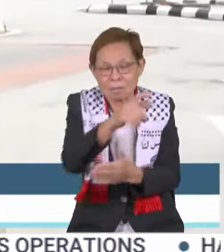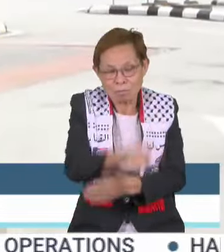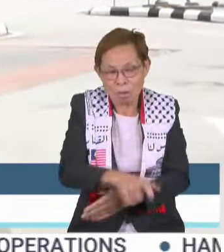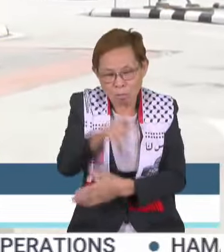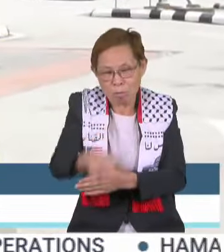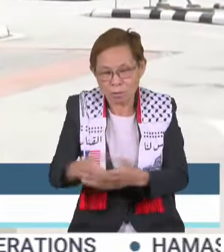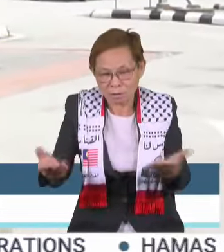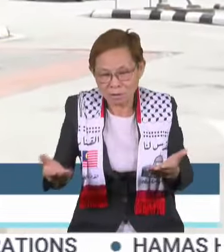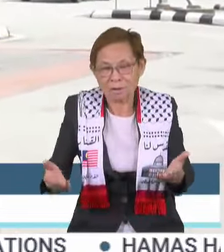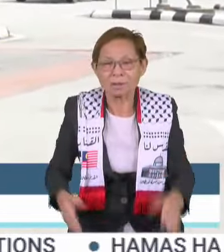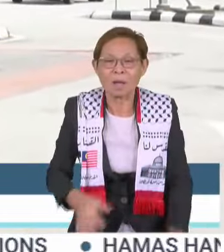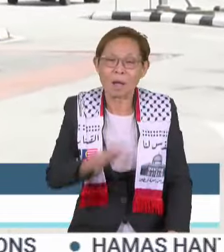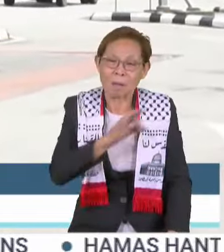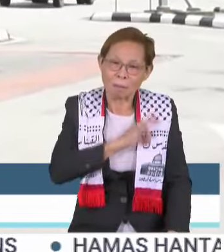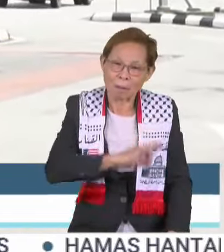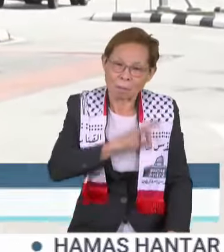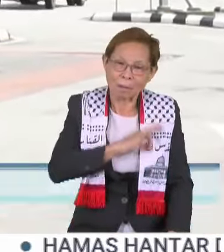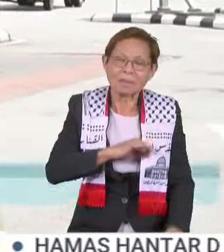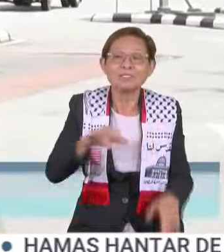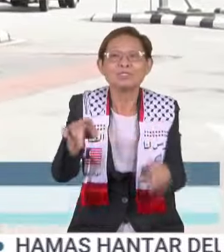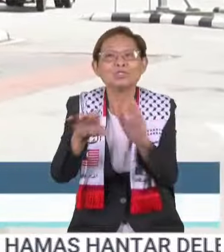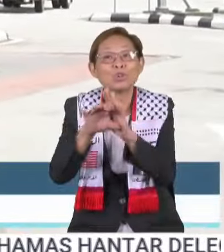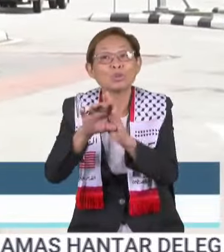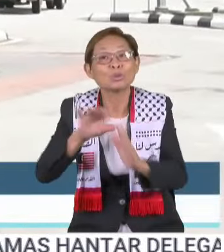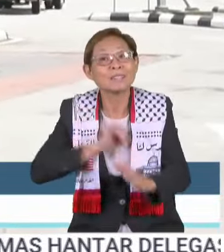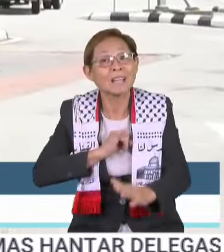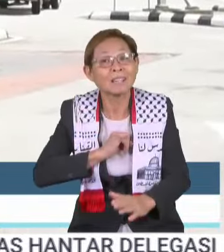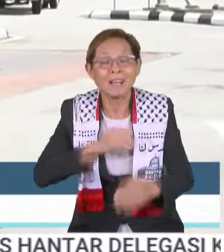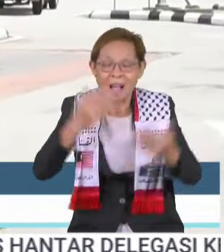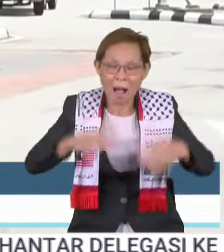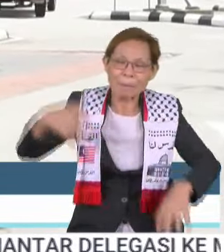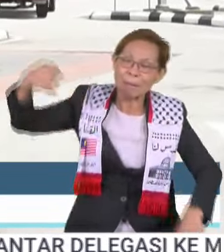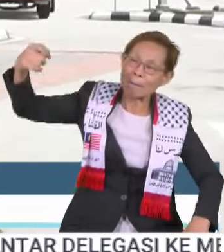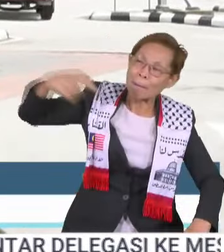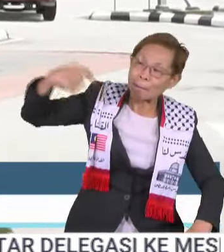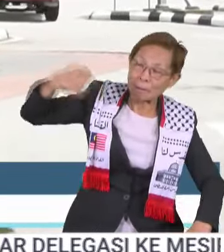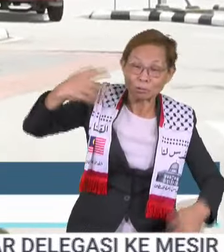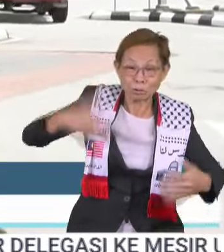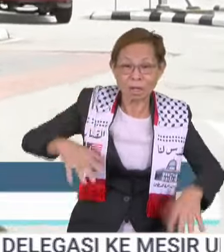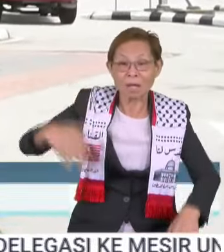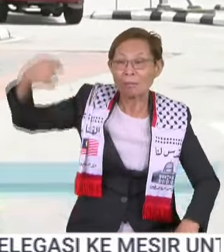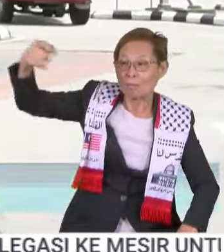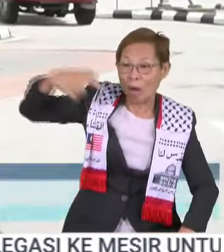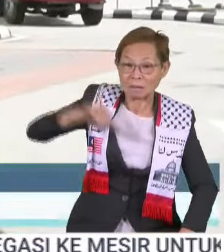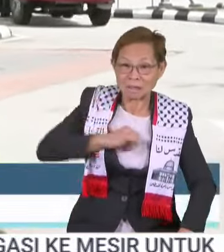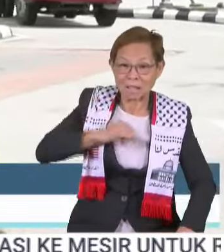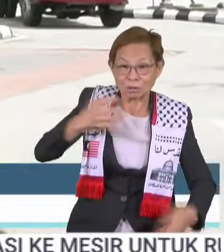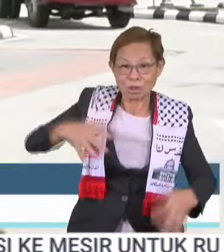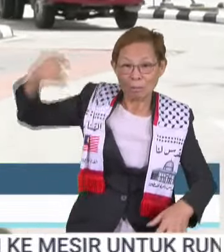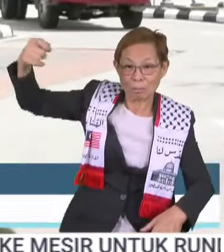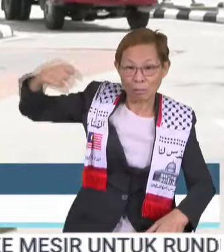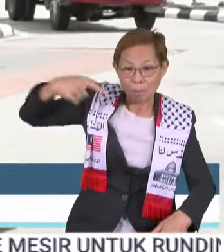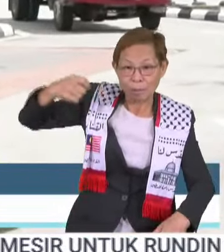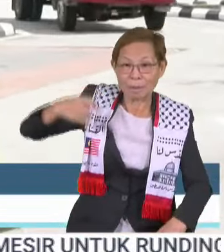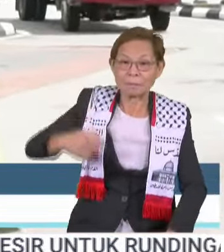Okay, manfaat dia tu seperti saya lah. Macam saya selepas pencen bersara.